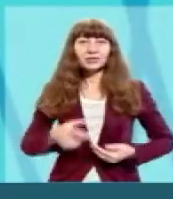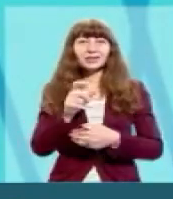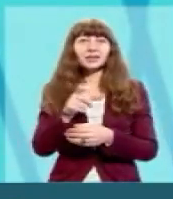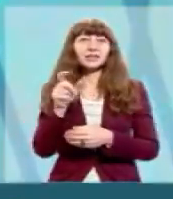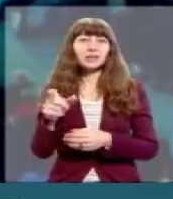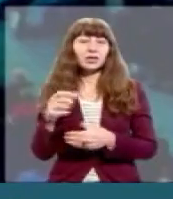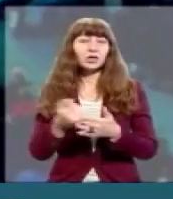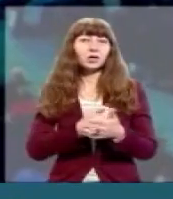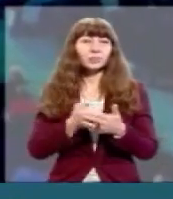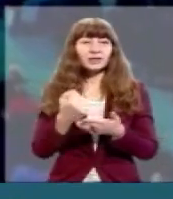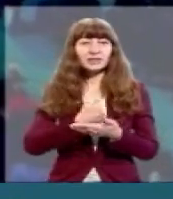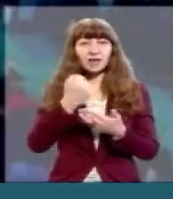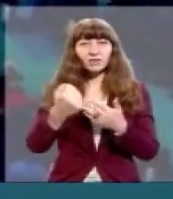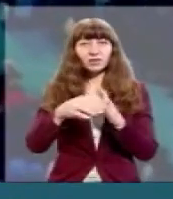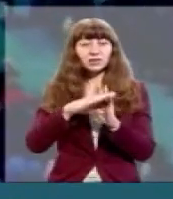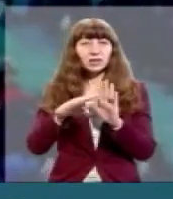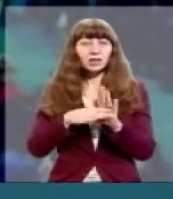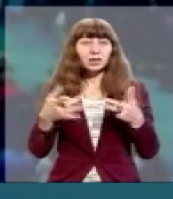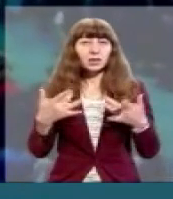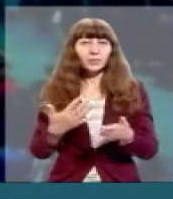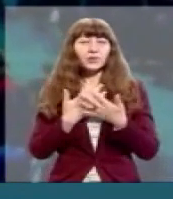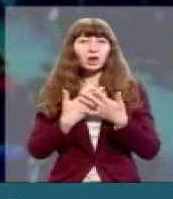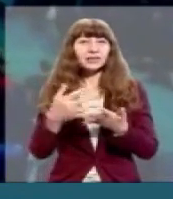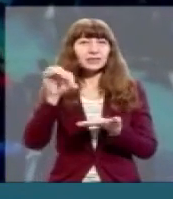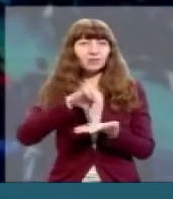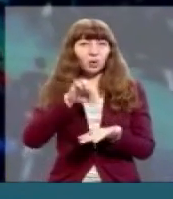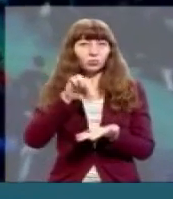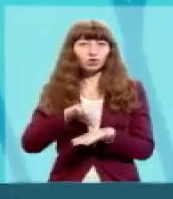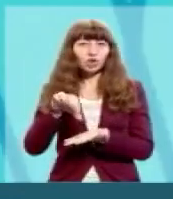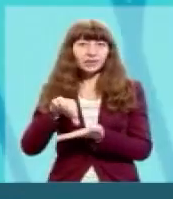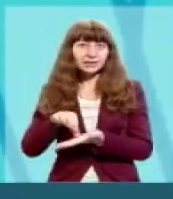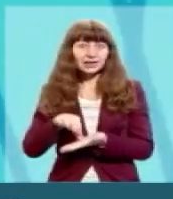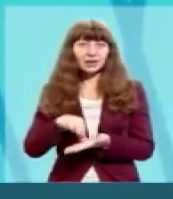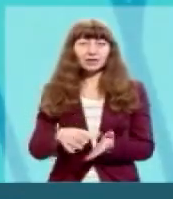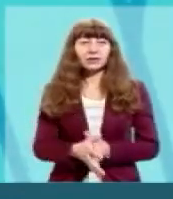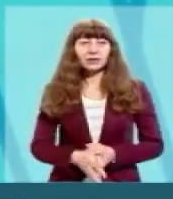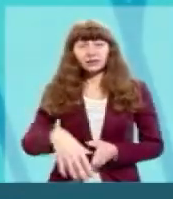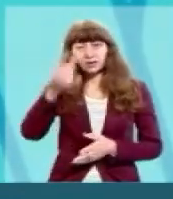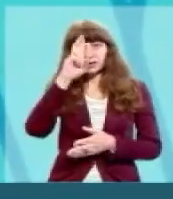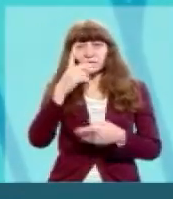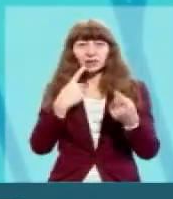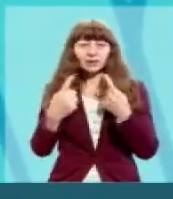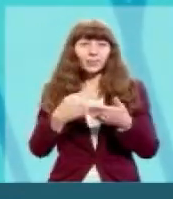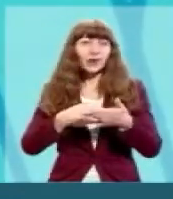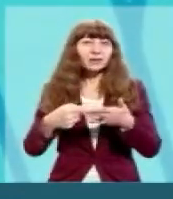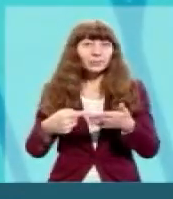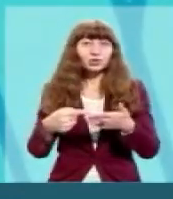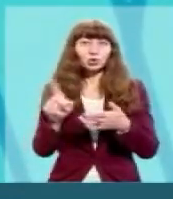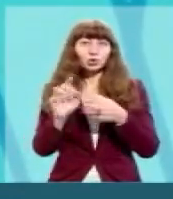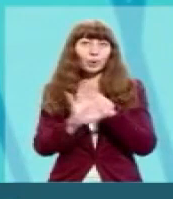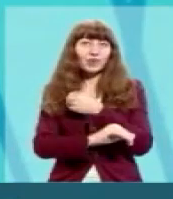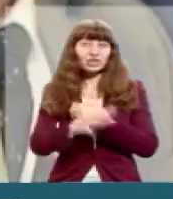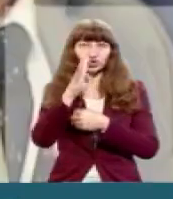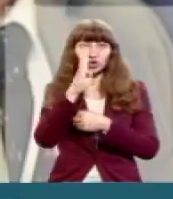өте маңызды. Ал мемлекеттік кеңесші соңғы 3 жылда саяси реформалардың 4 пакеті жүзеге асқанын атап өтті. Сол уақыт аралығында